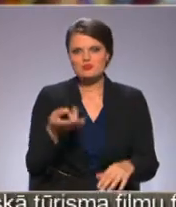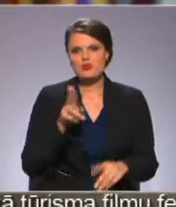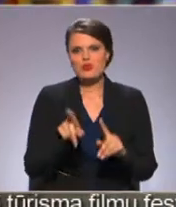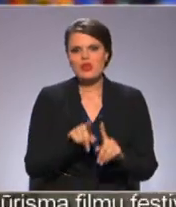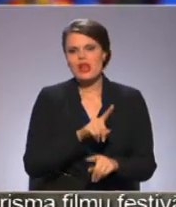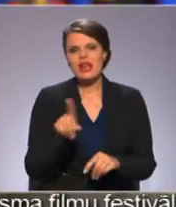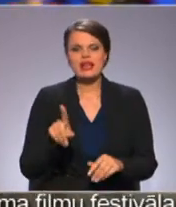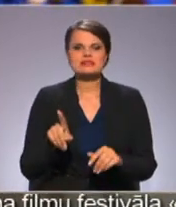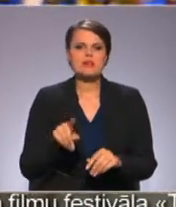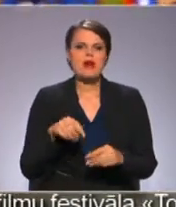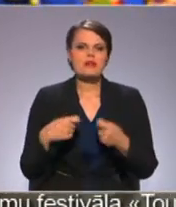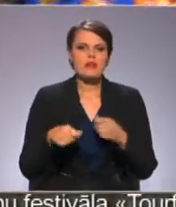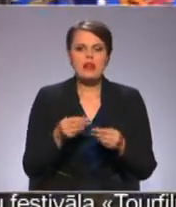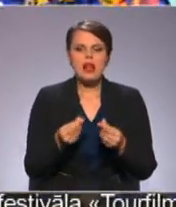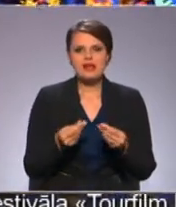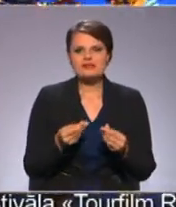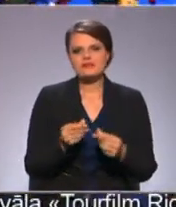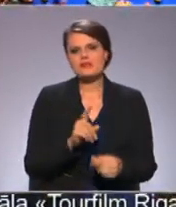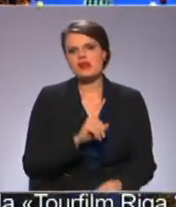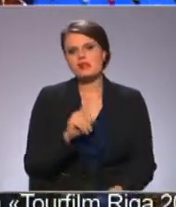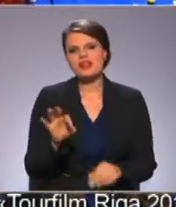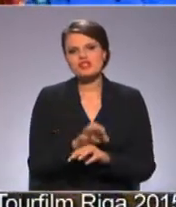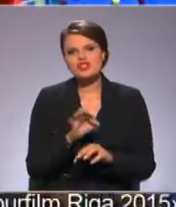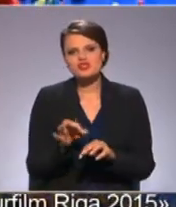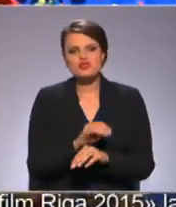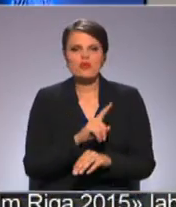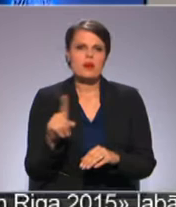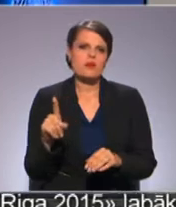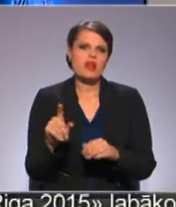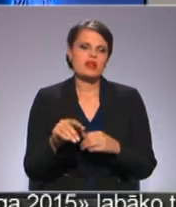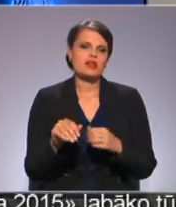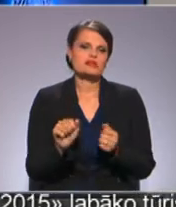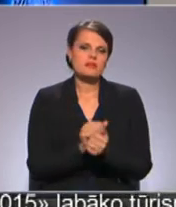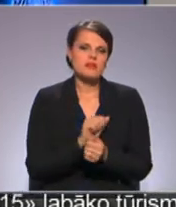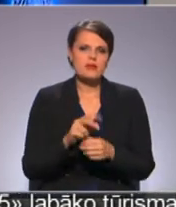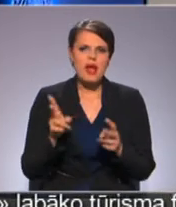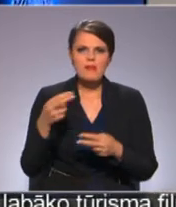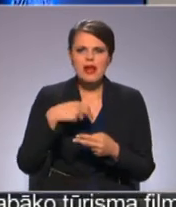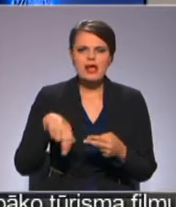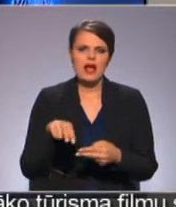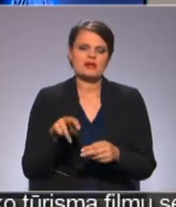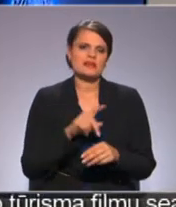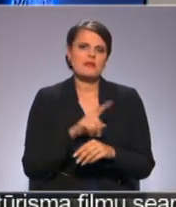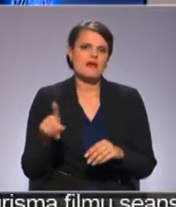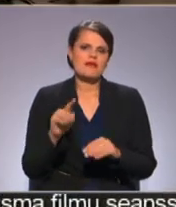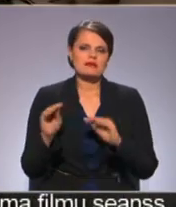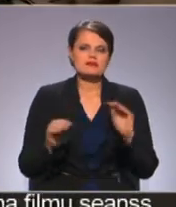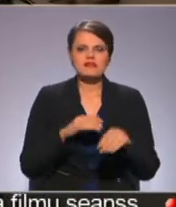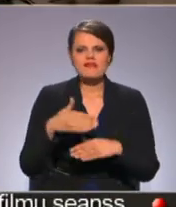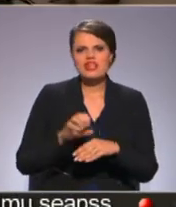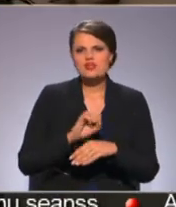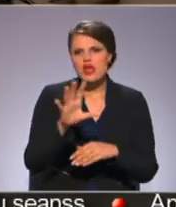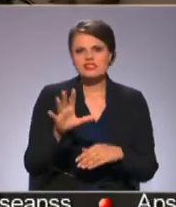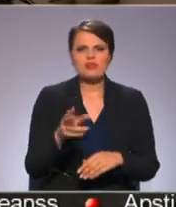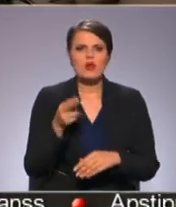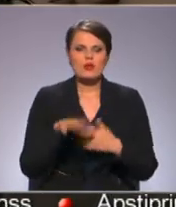pat plastikai, līdz izšūmam, līdz aplikācijai, līdz instalācijām, telpiskām instalācijām, video